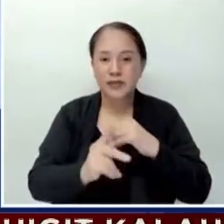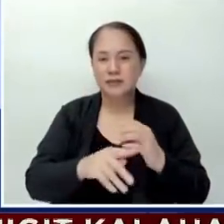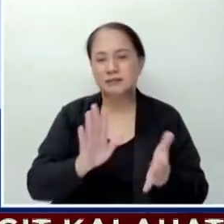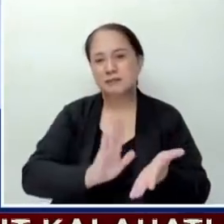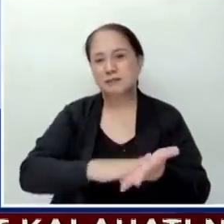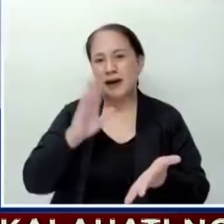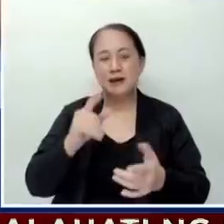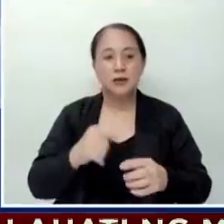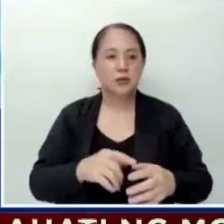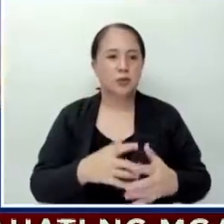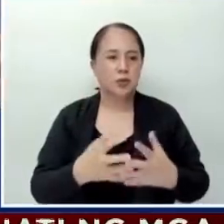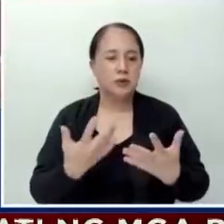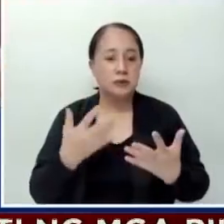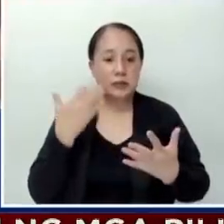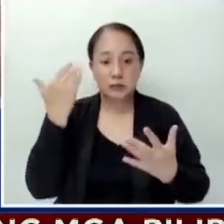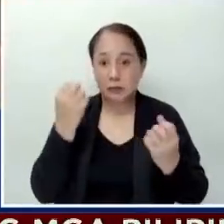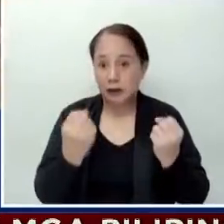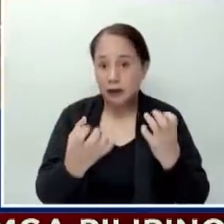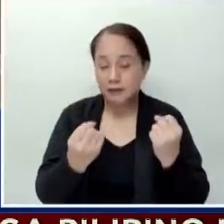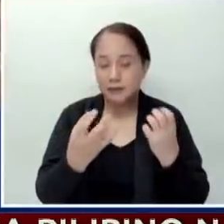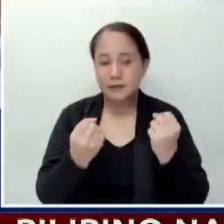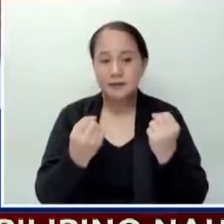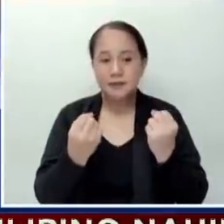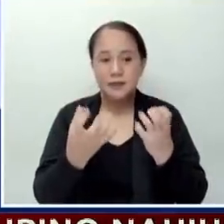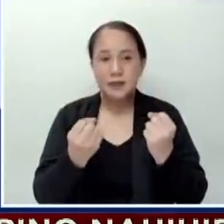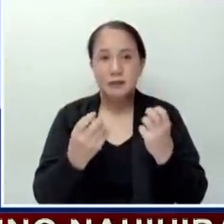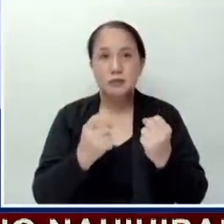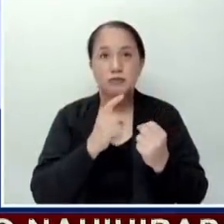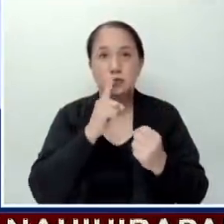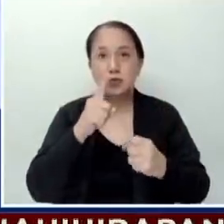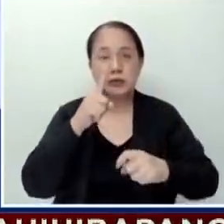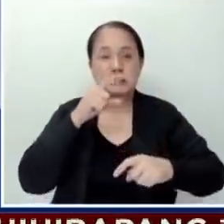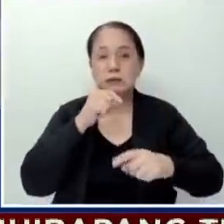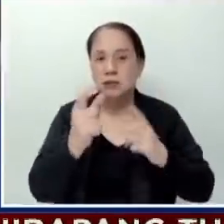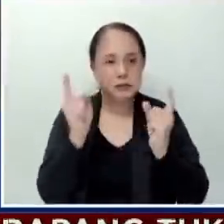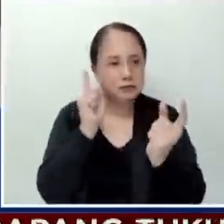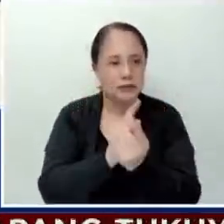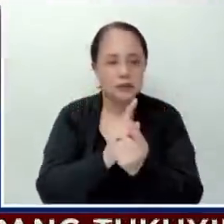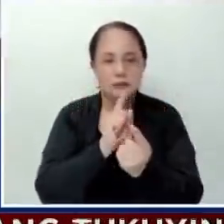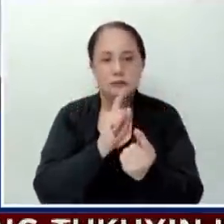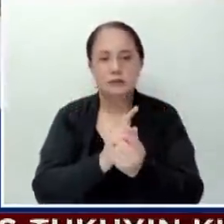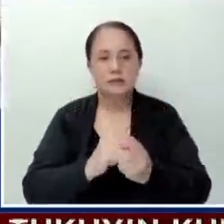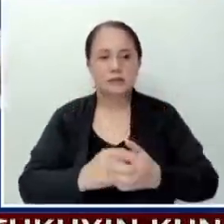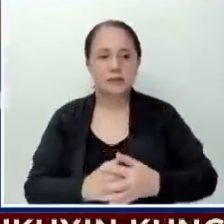pamasahe. Kaya marami sa kanila, talagang hindi ko na-meet.